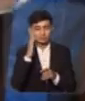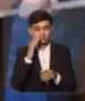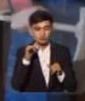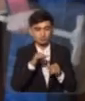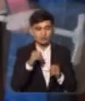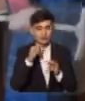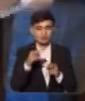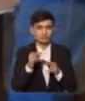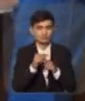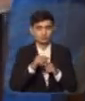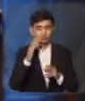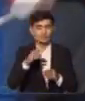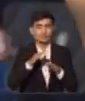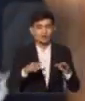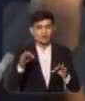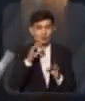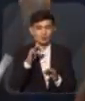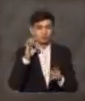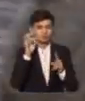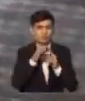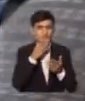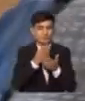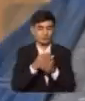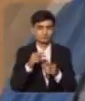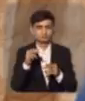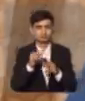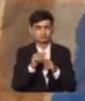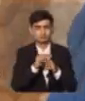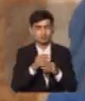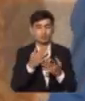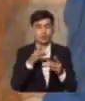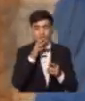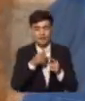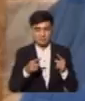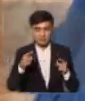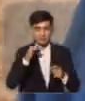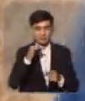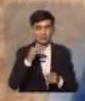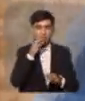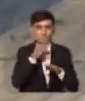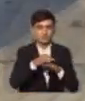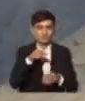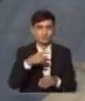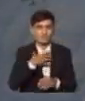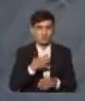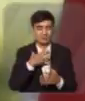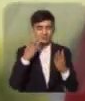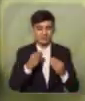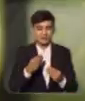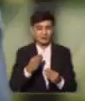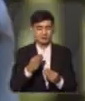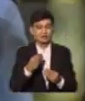жайлы етті. Балалардың бар арманын орындауға бағдарлама қанша уақыт арнады? Бұл сауалдардың жауабын осы жексенбі